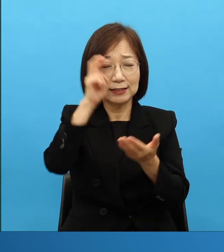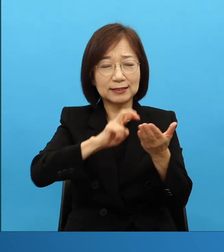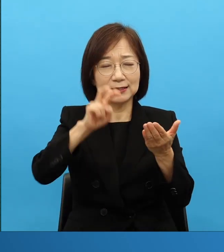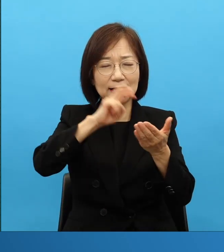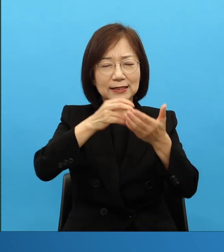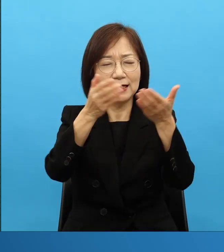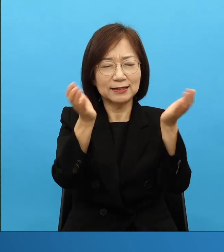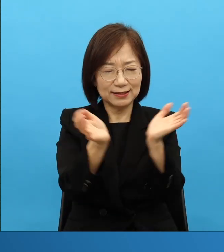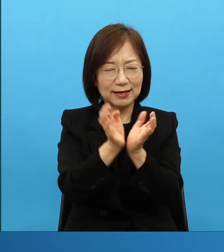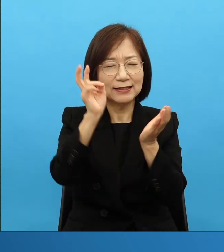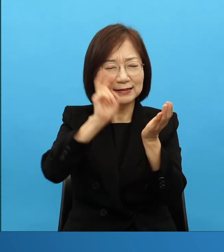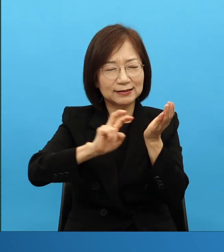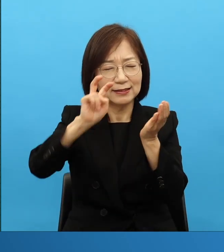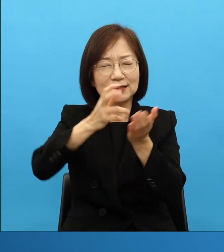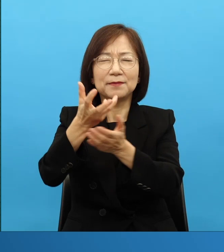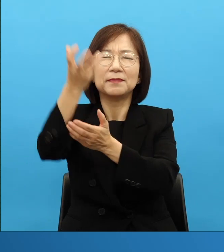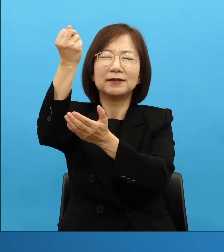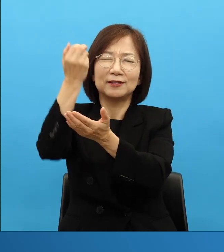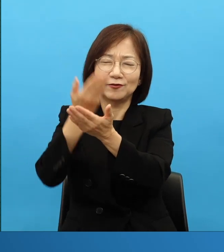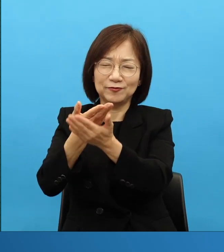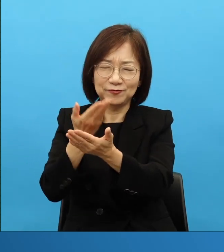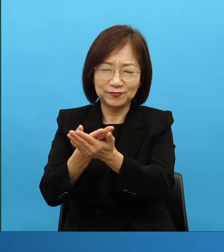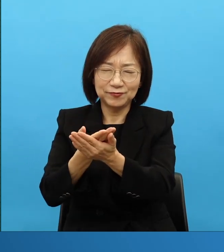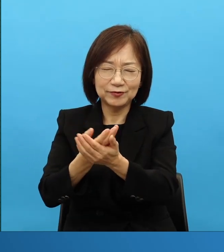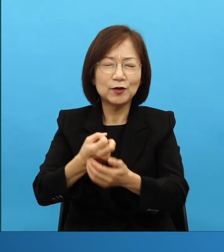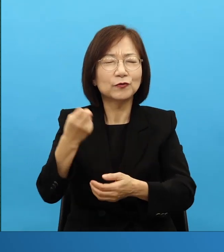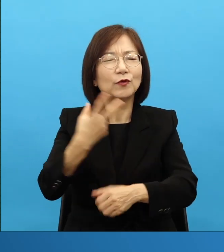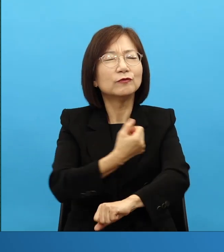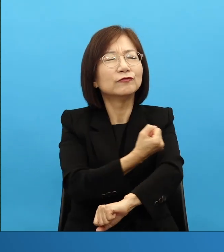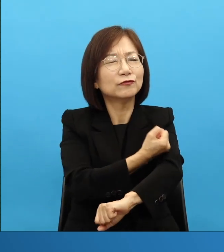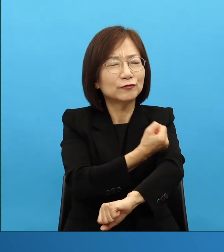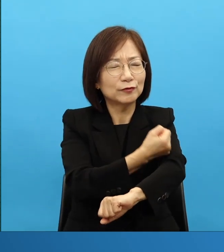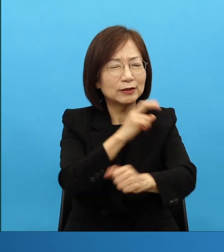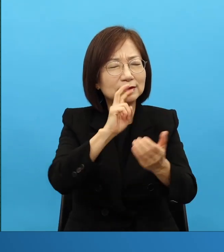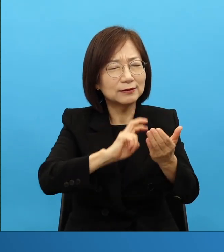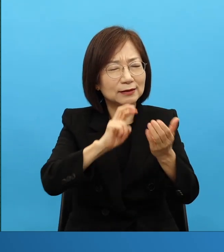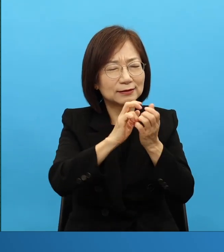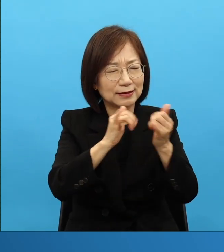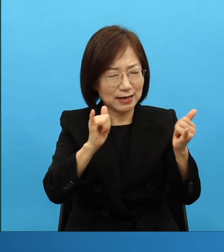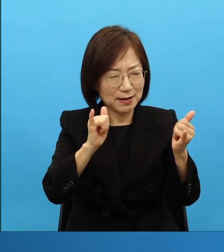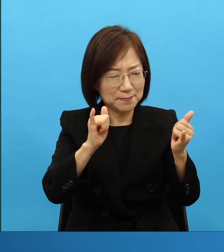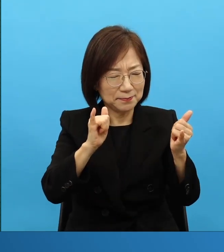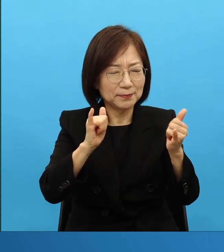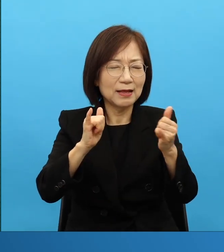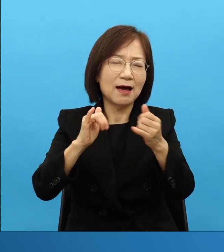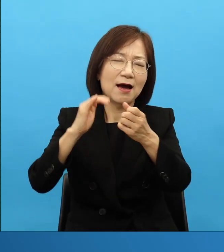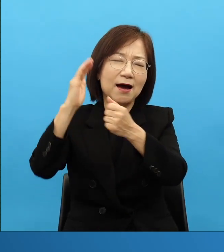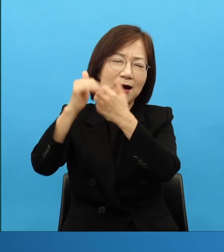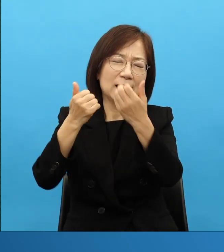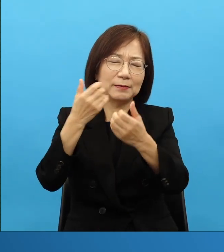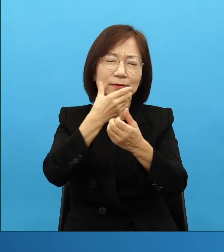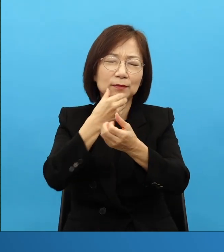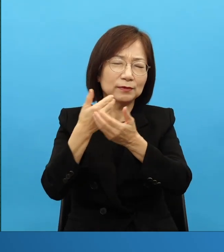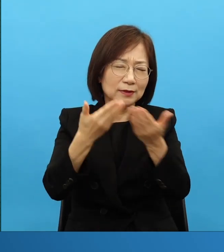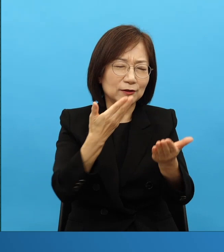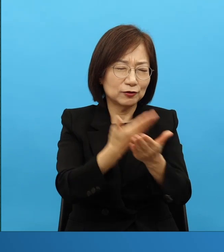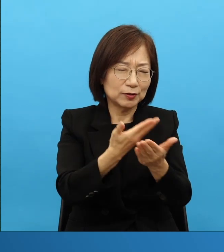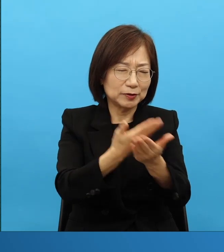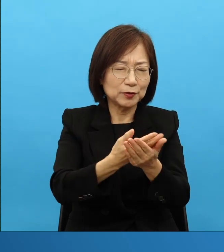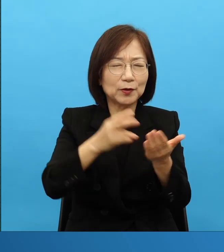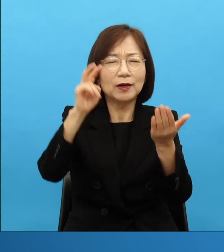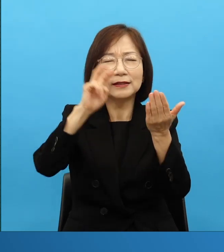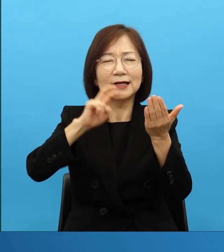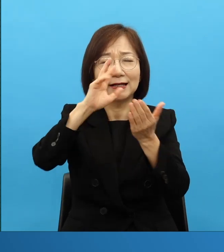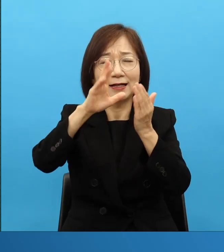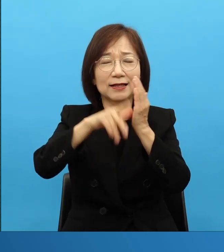찬양을 받으시옵소서. 또한 대원들의 영성을 주장하사 저들의 찬양이 보좌를 진동하며